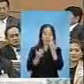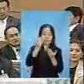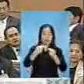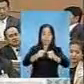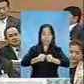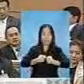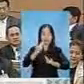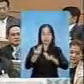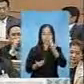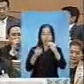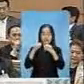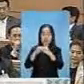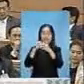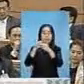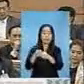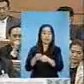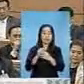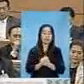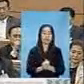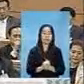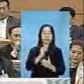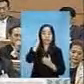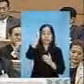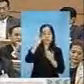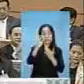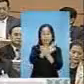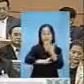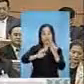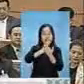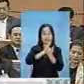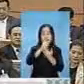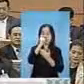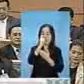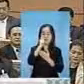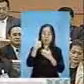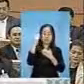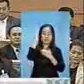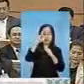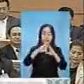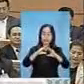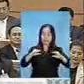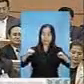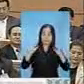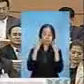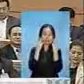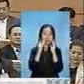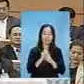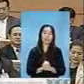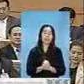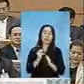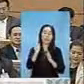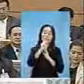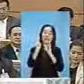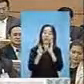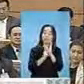หรือกลุ่มบุคคลใดแล้วบ้านเมืองนั้นก็ยากที่จะถามหาความสงบสุขได้กฎหมายต้อง